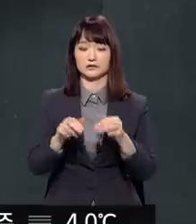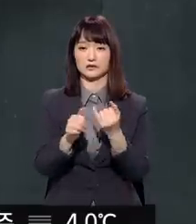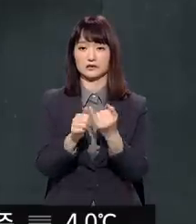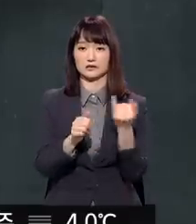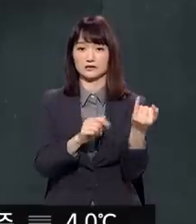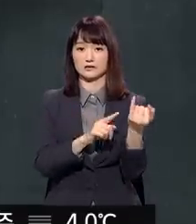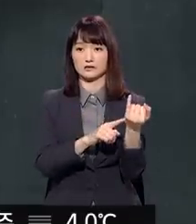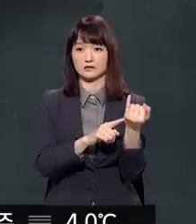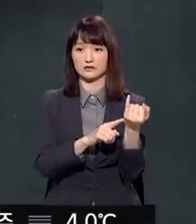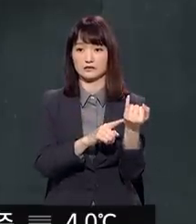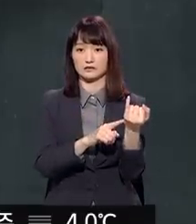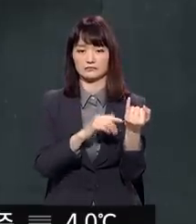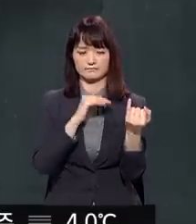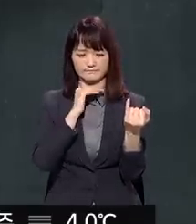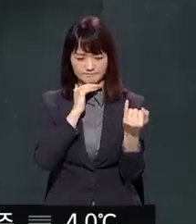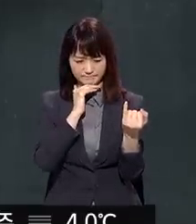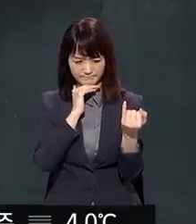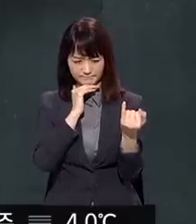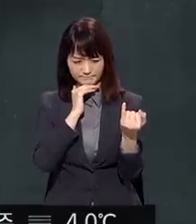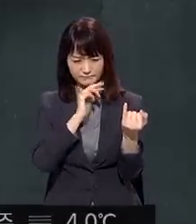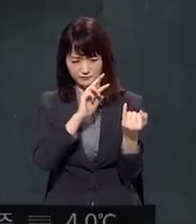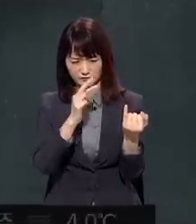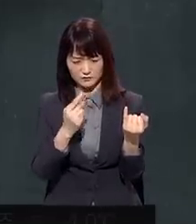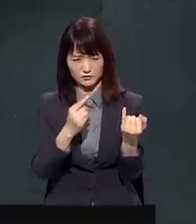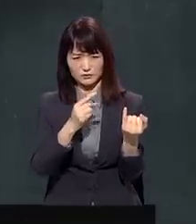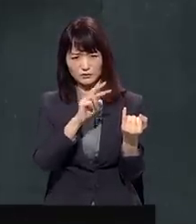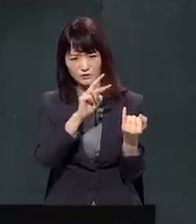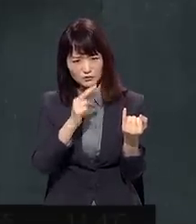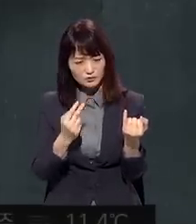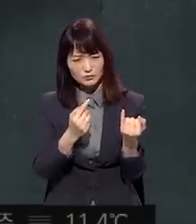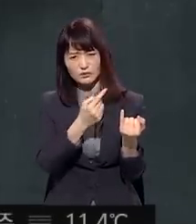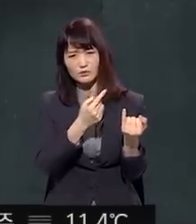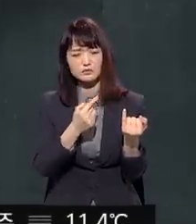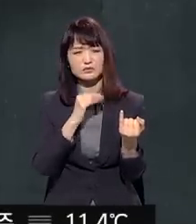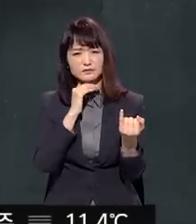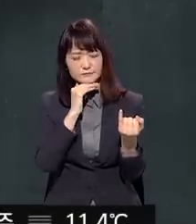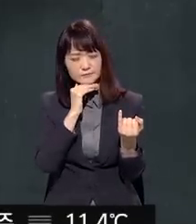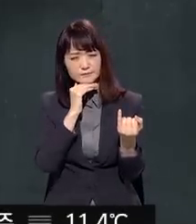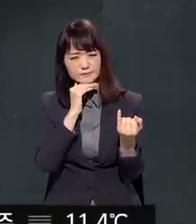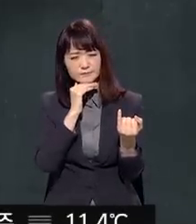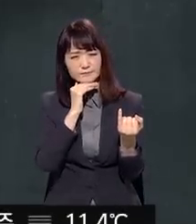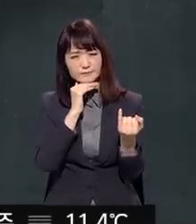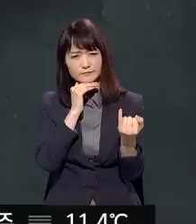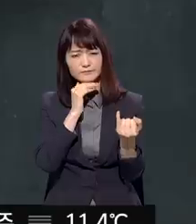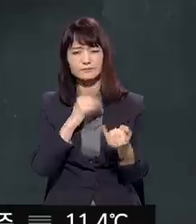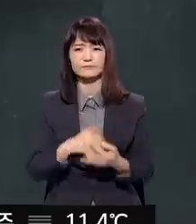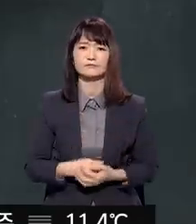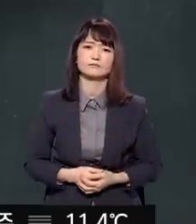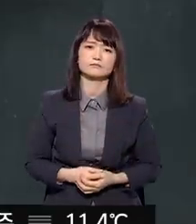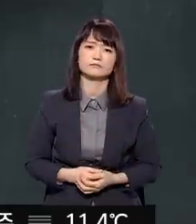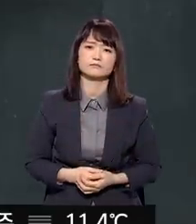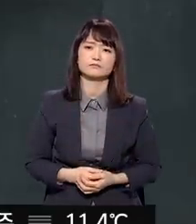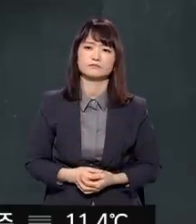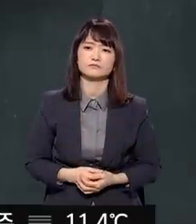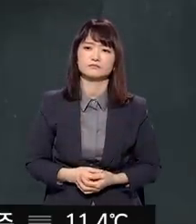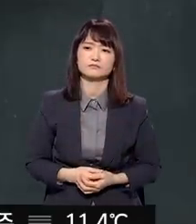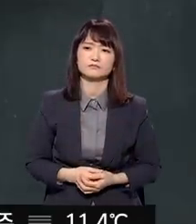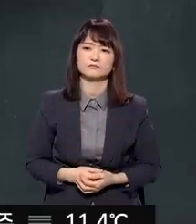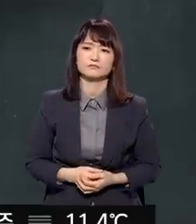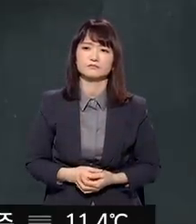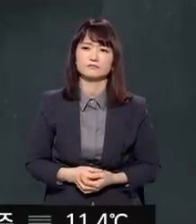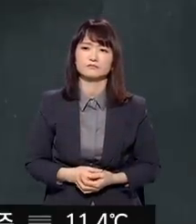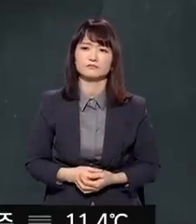아내를 기다리면서 돌아오게 하고 싶다고 그러십니다. 자 근데 이게 유책 배우자 이혼